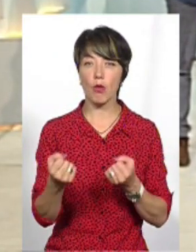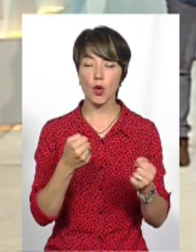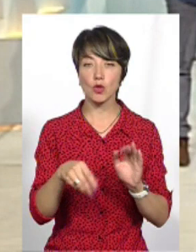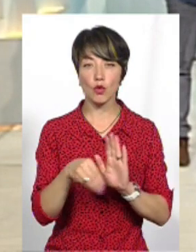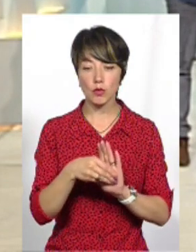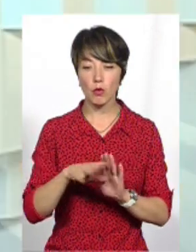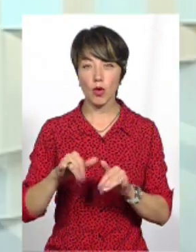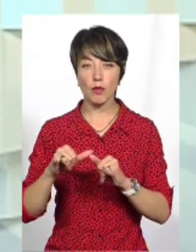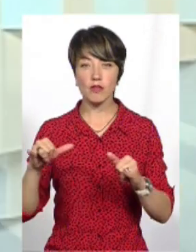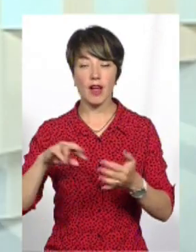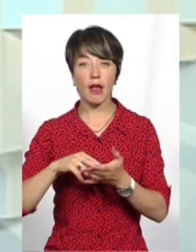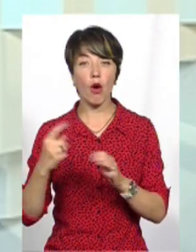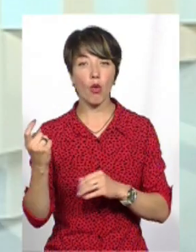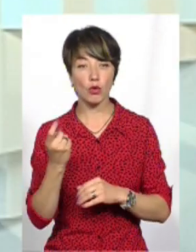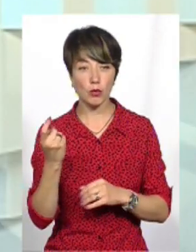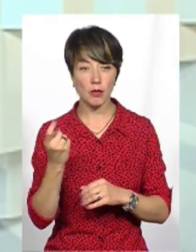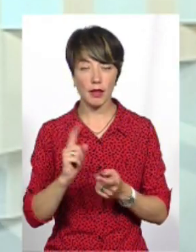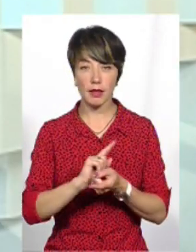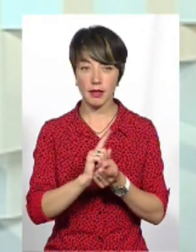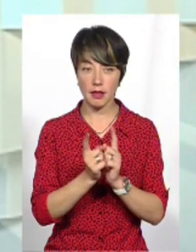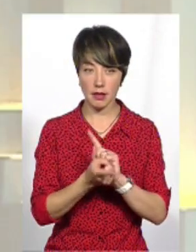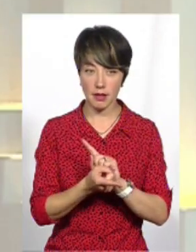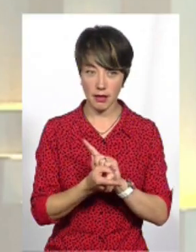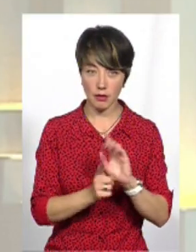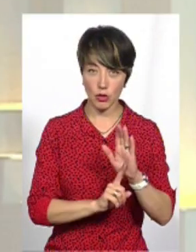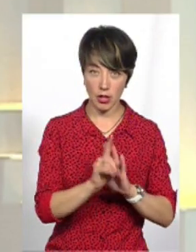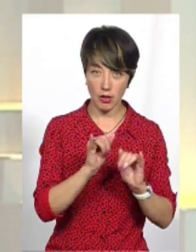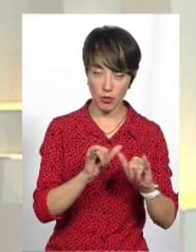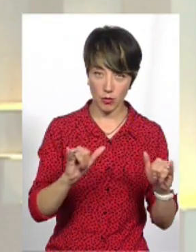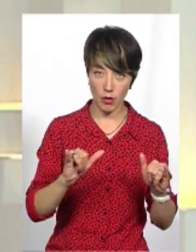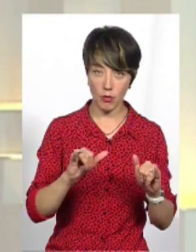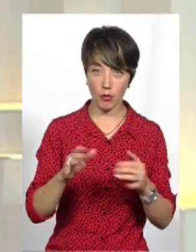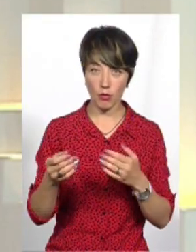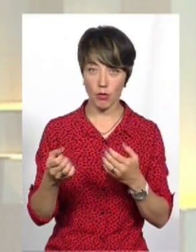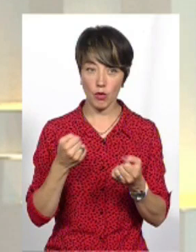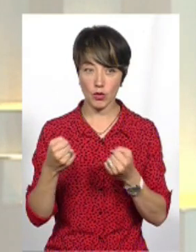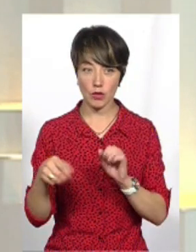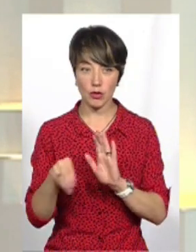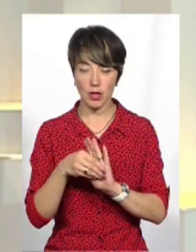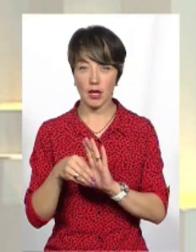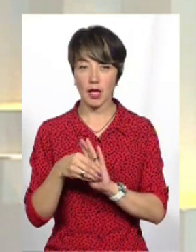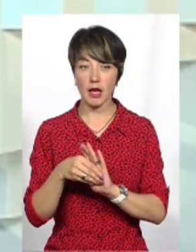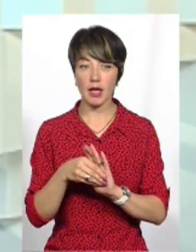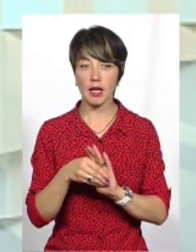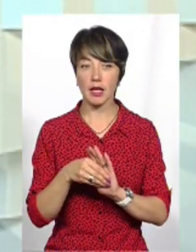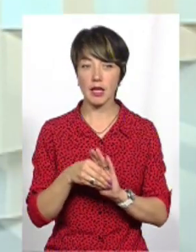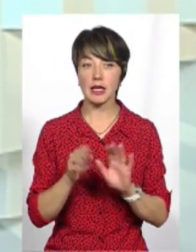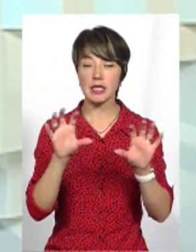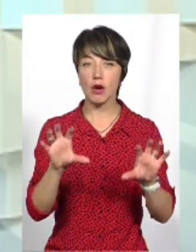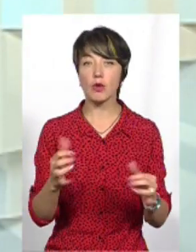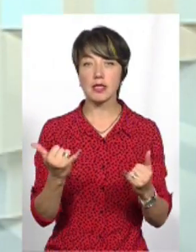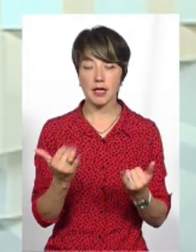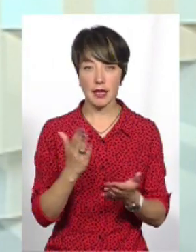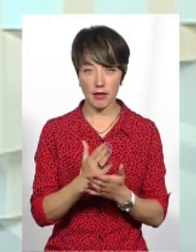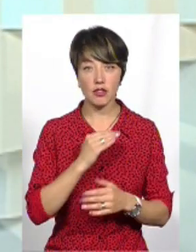з корупцією, потім розвивати економіку. Ні, наоборот. Спочатку розвивати економіку, потім боротися з корупцією. Ну, тих законів, які зараз